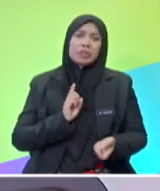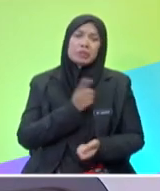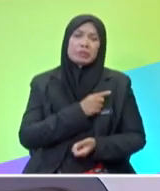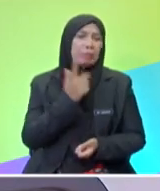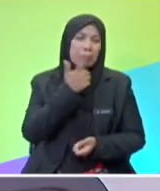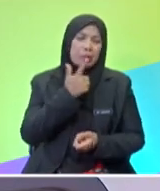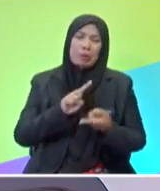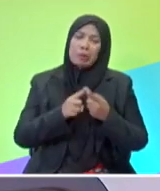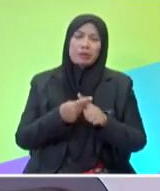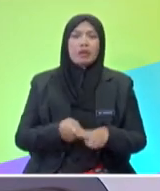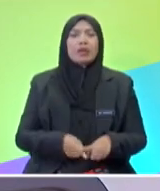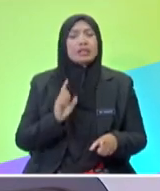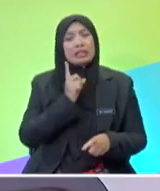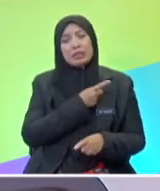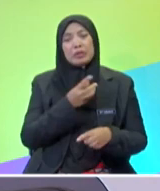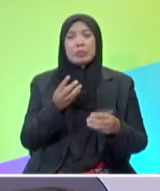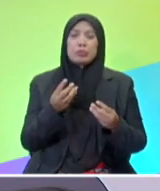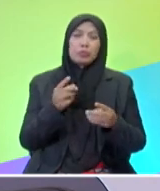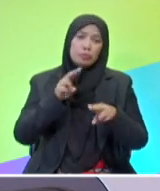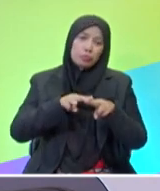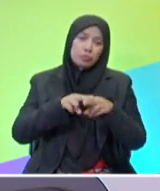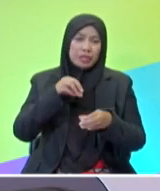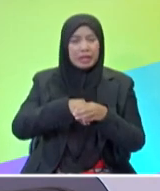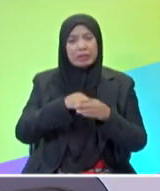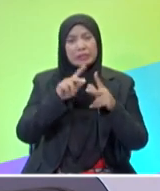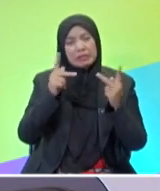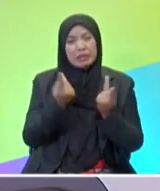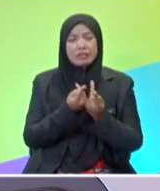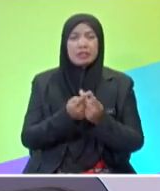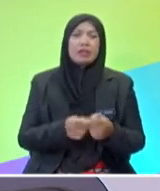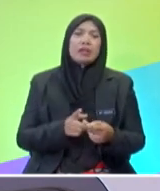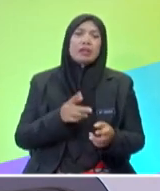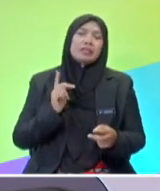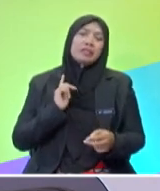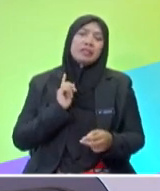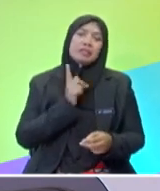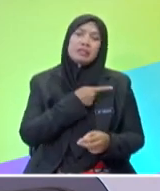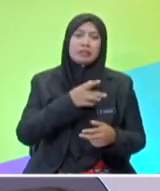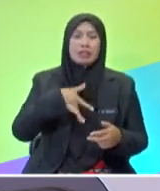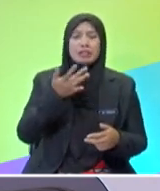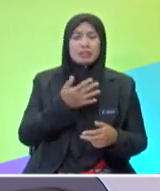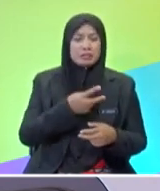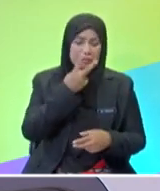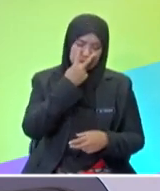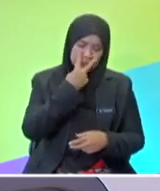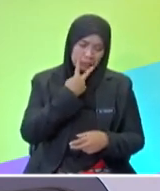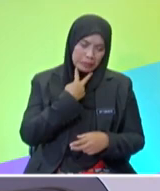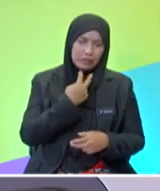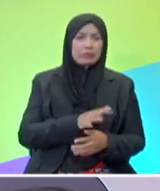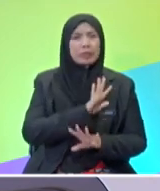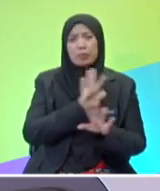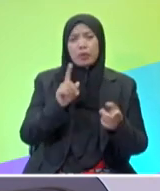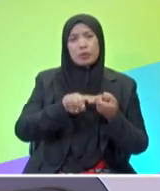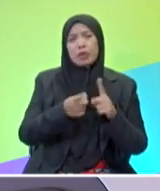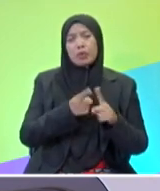nak duduk dekat dalam kelas pun, kawan-kawan semua duduk jauh-jauh. Kita pun rasa, alah, kawan-kawan tak nak kawan aku, sedihnya.